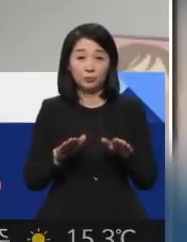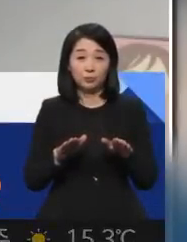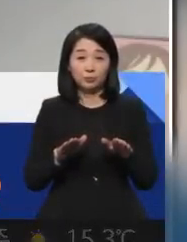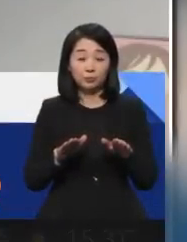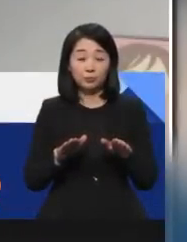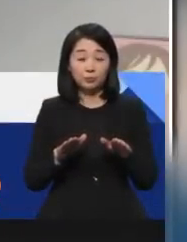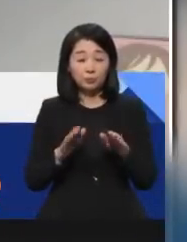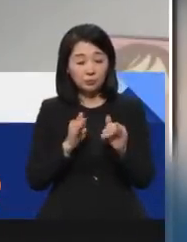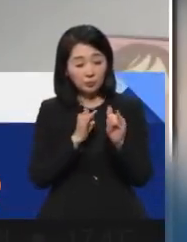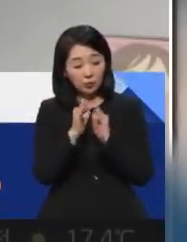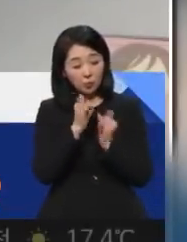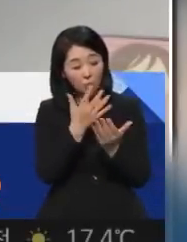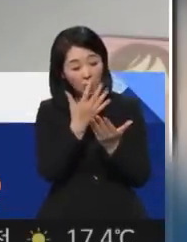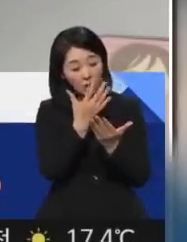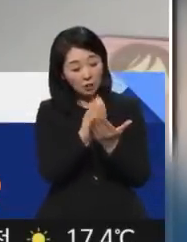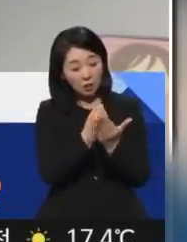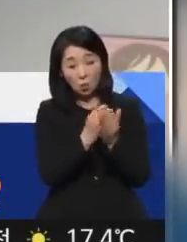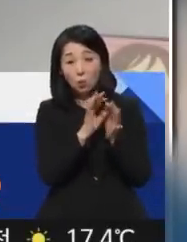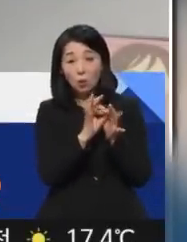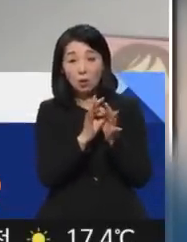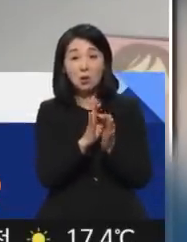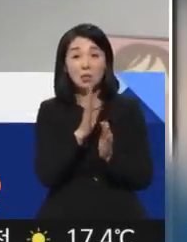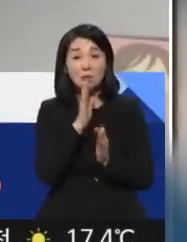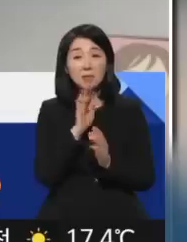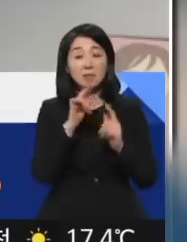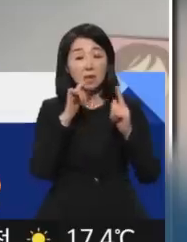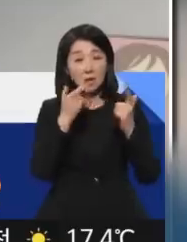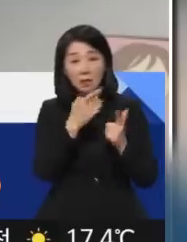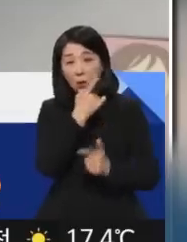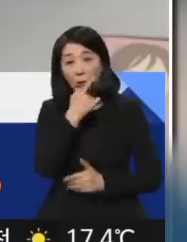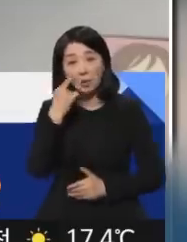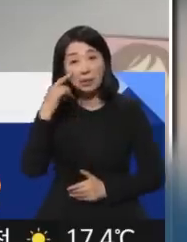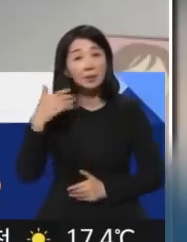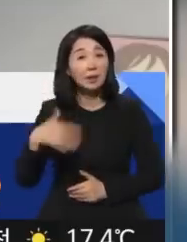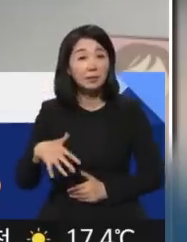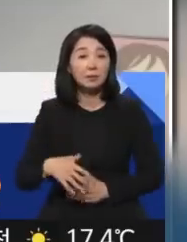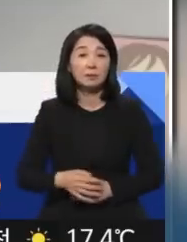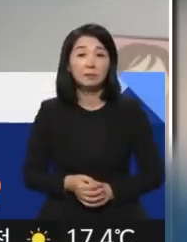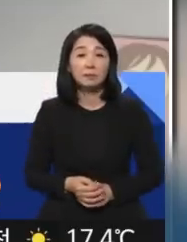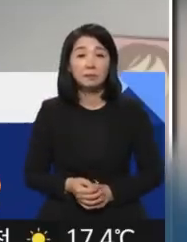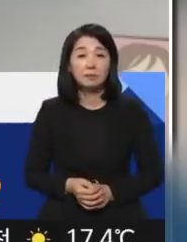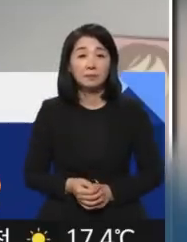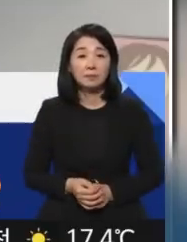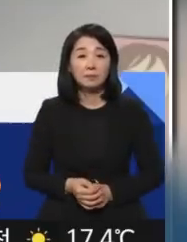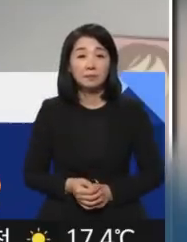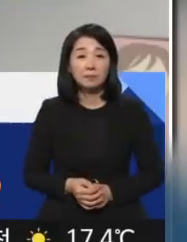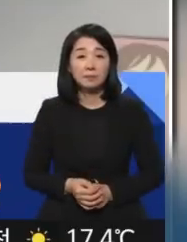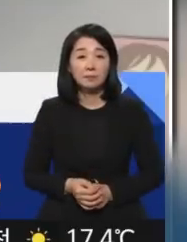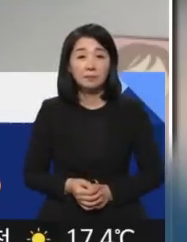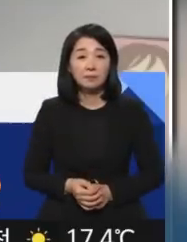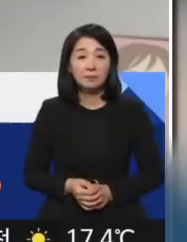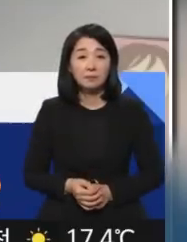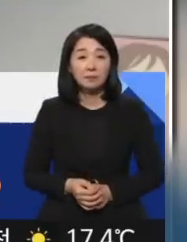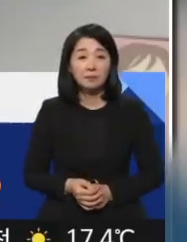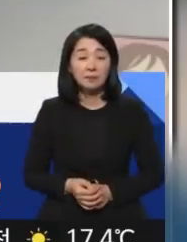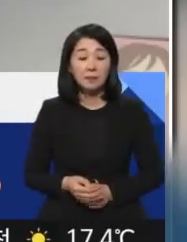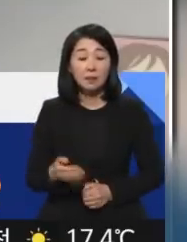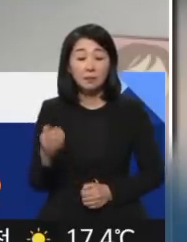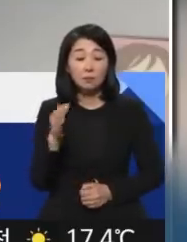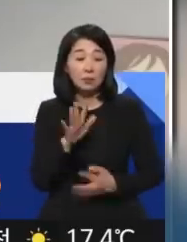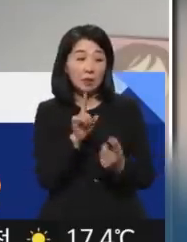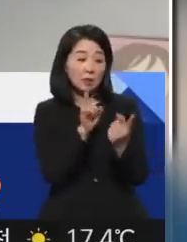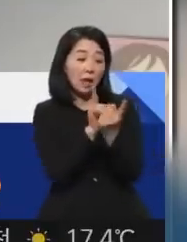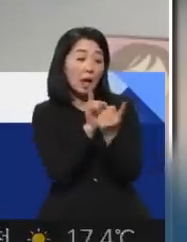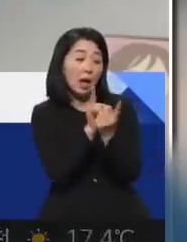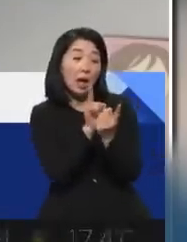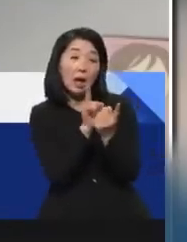저 통화 내용에 대해서 정확하게 사실이다 아니다라고 확인을 해주지는 않았습니다만은 일단 저희랑 접촉을 다시 시작한 거죠.